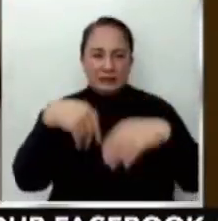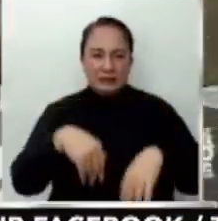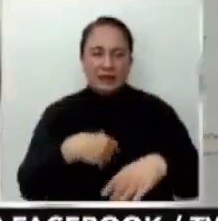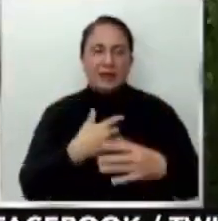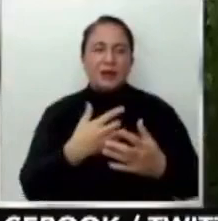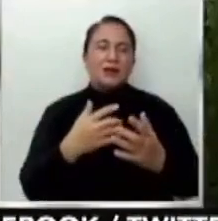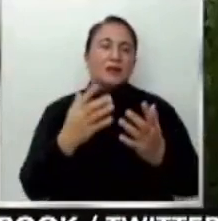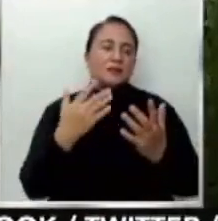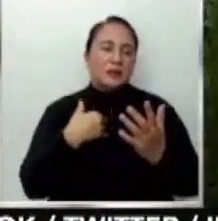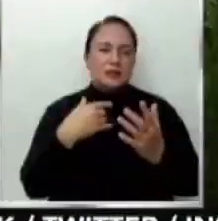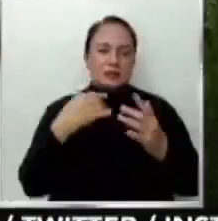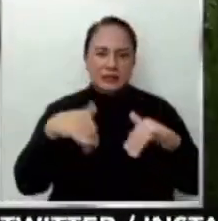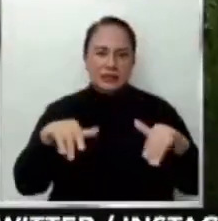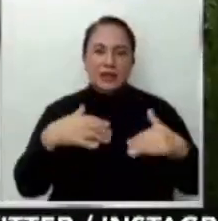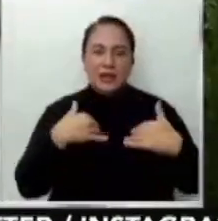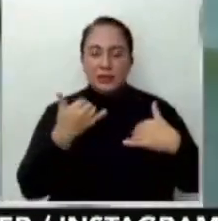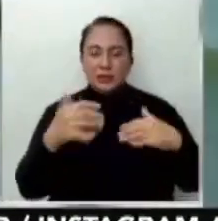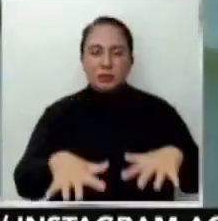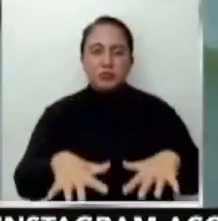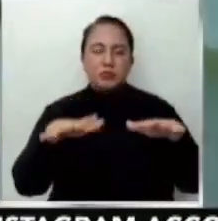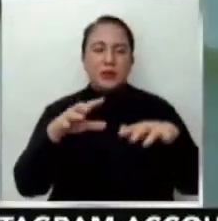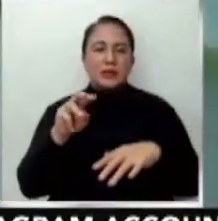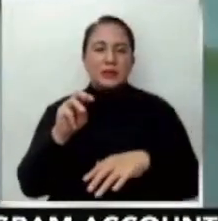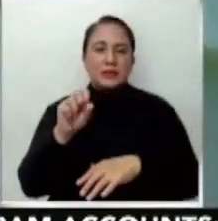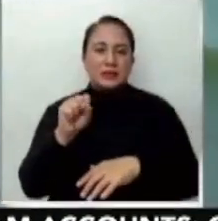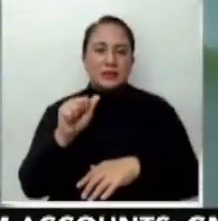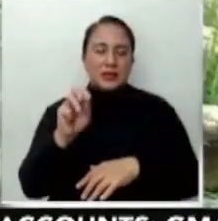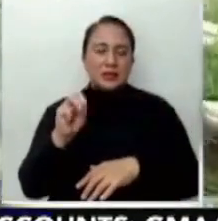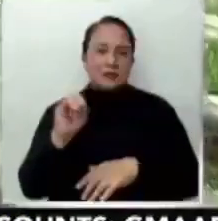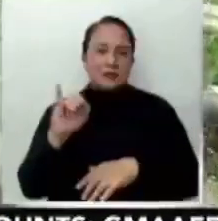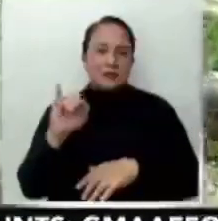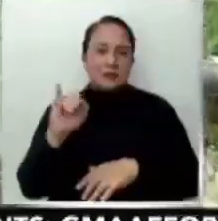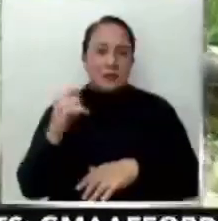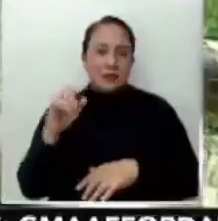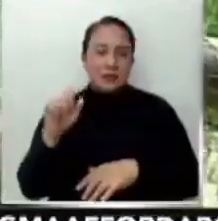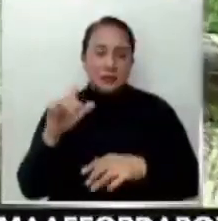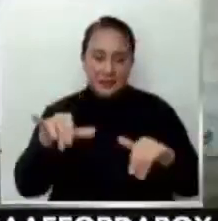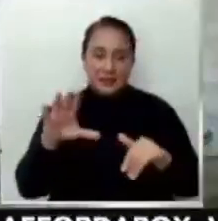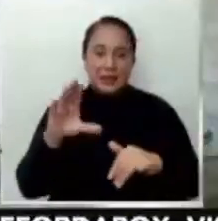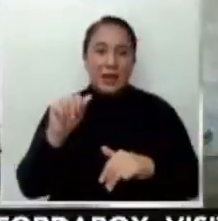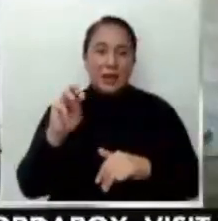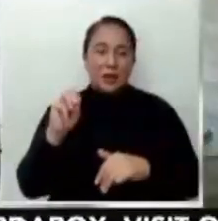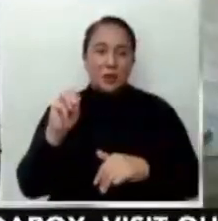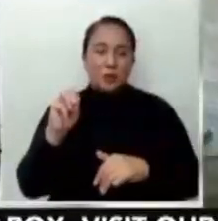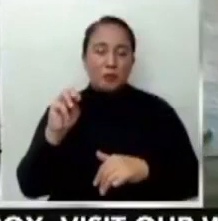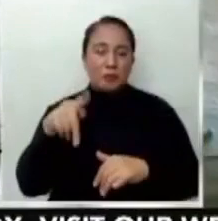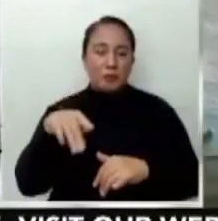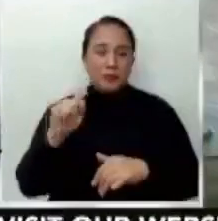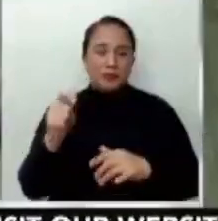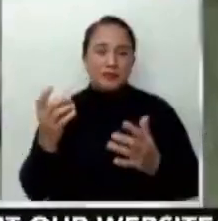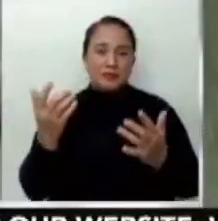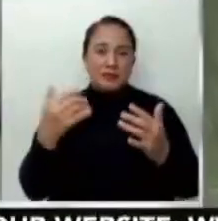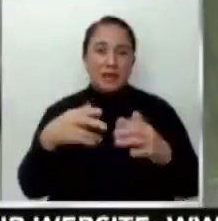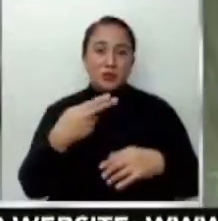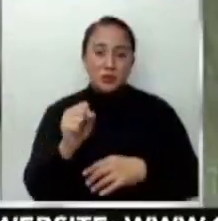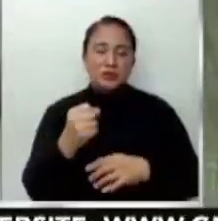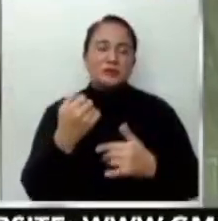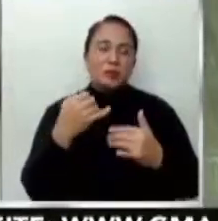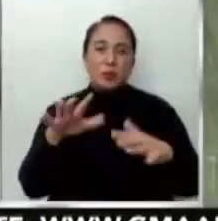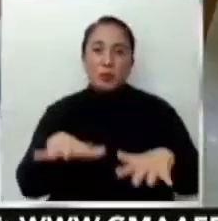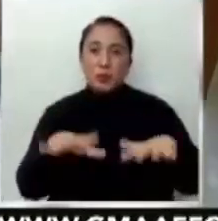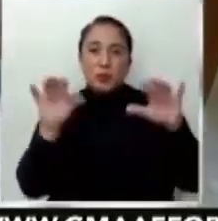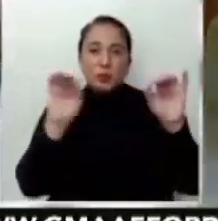baha. Sa San Miguel Maysulaw High School sa Kalumpit pa rin, wala ng baha. Tinatapos na lang ang paghahanda sa ilang